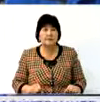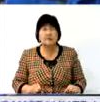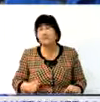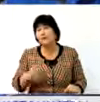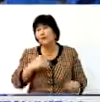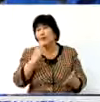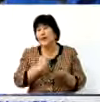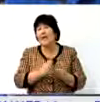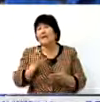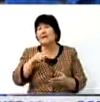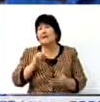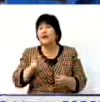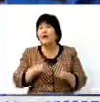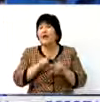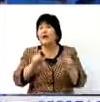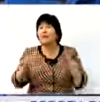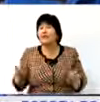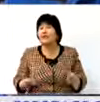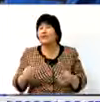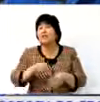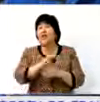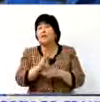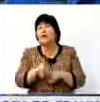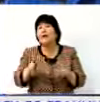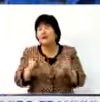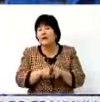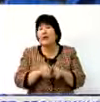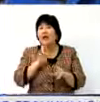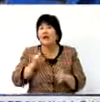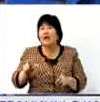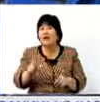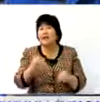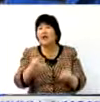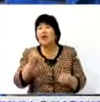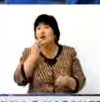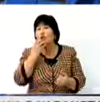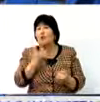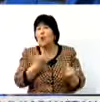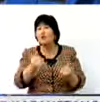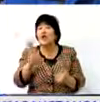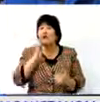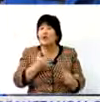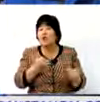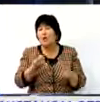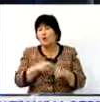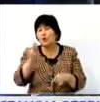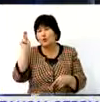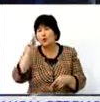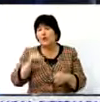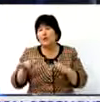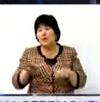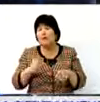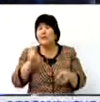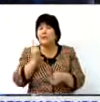У нас есть системы и объекты жизнеобеспечения, Дарья, системы вода и теплоснабжения. В ходе учения будут отработаны действия